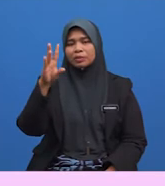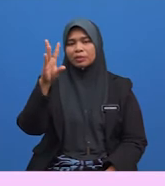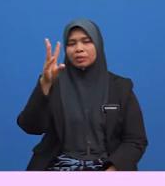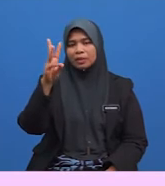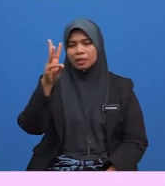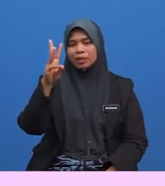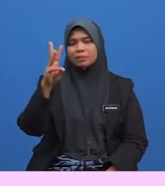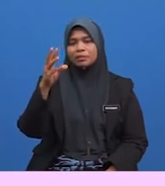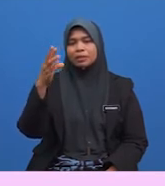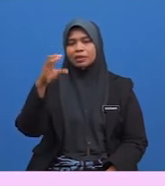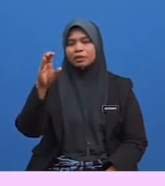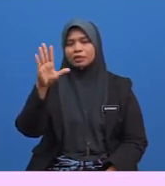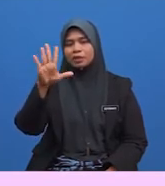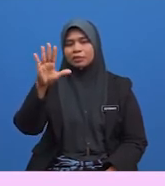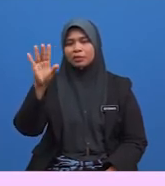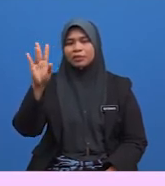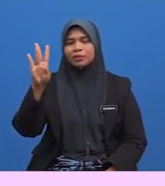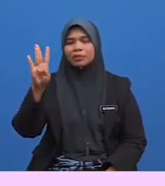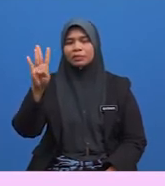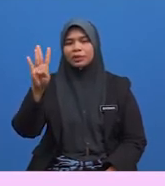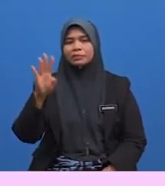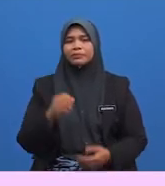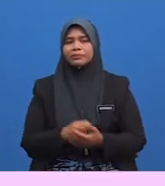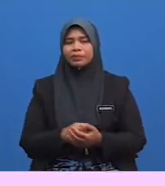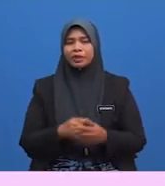3,654. Luas tanaman bunga ialah